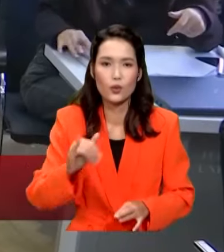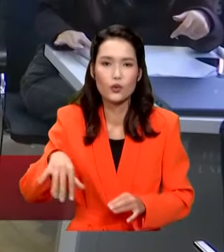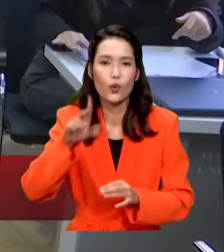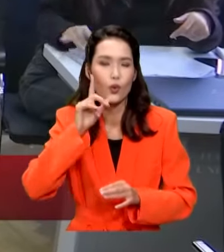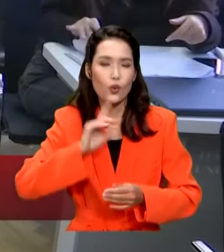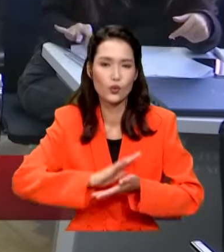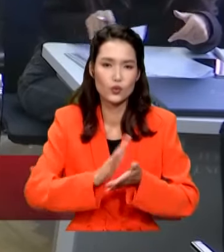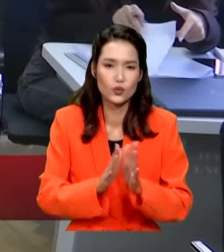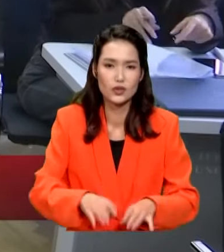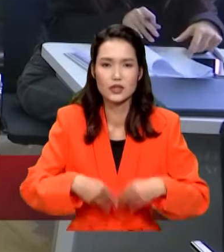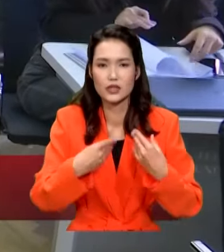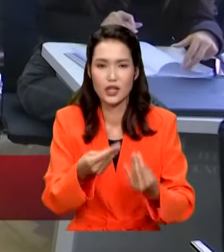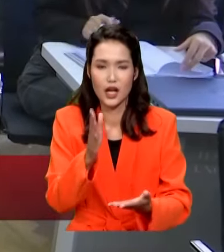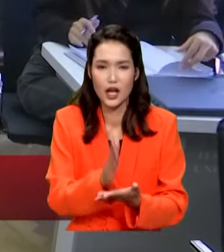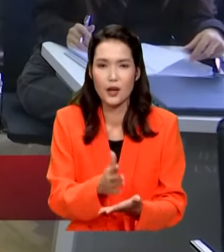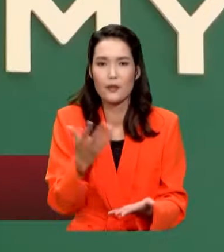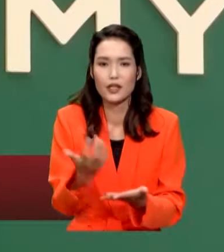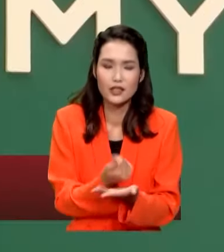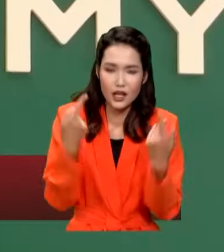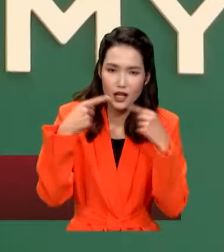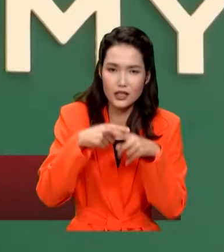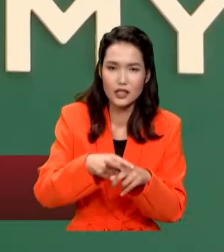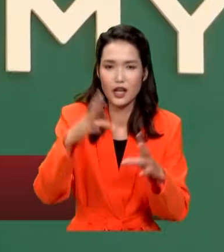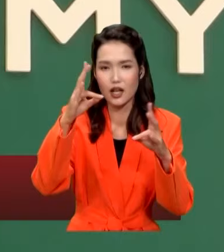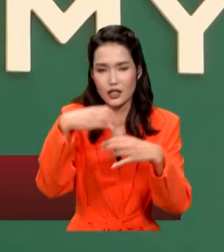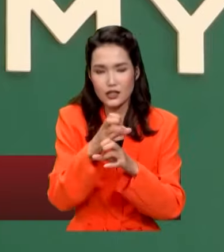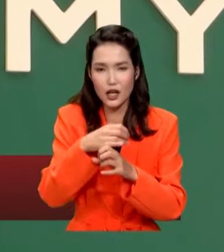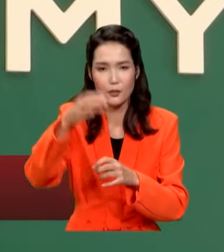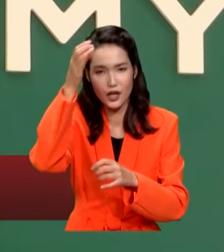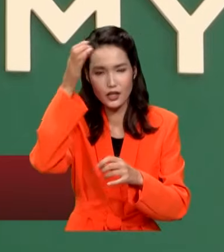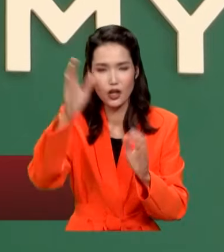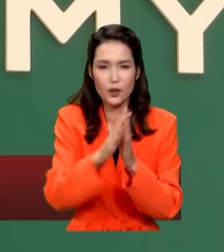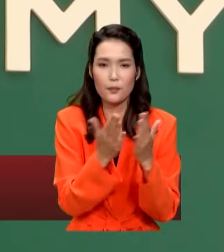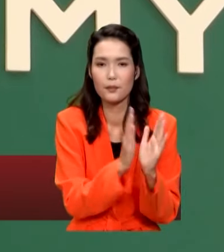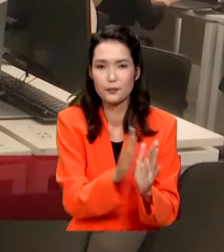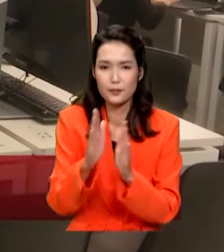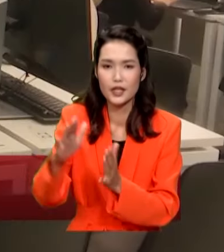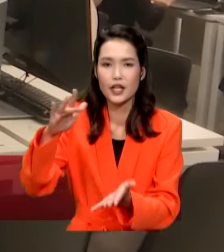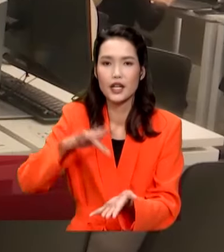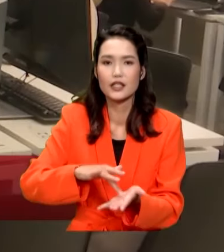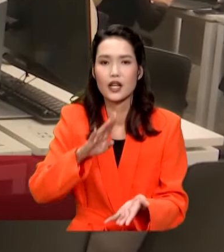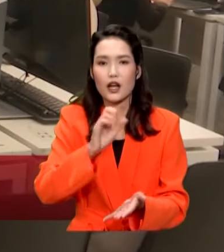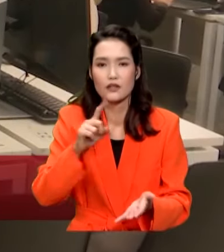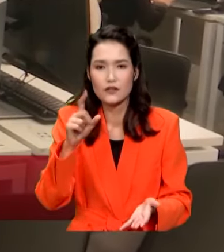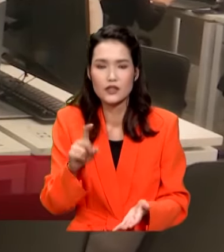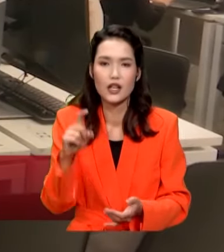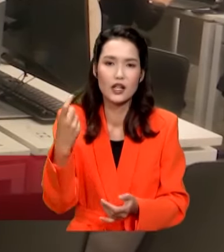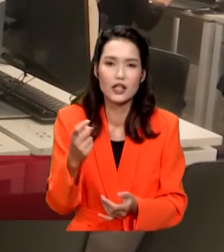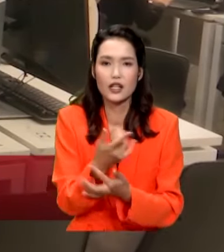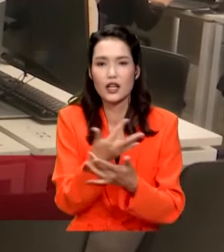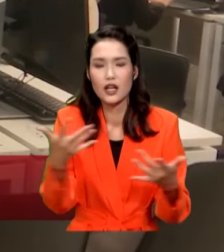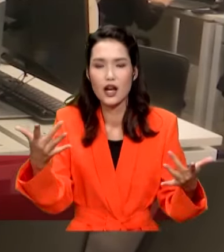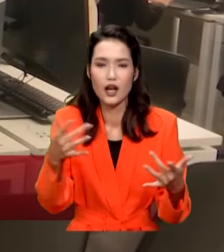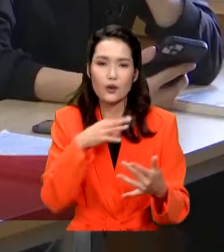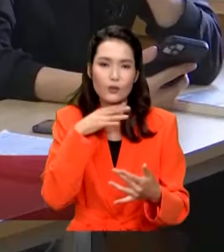условиями. Здесь создали высокотехнологичные лаборатории, научные библиотеки, центры автоматизации, симуляторы и многое